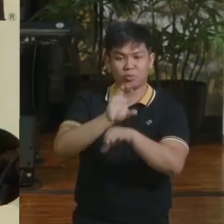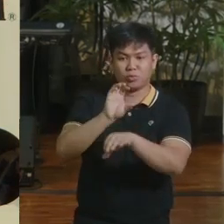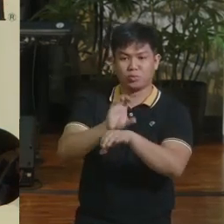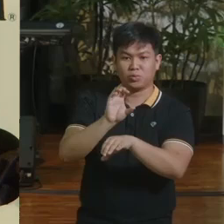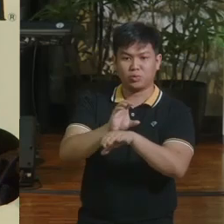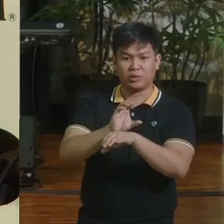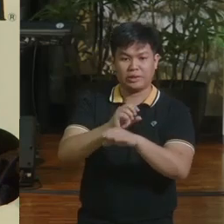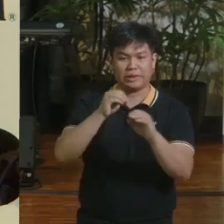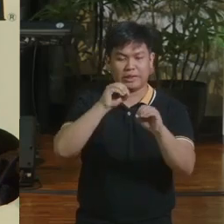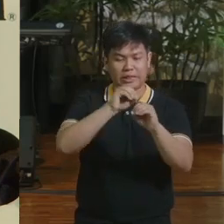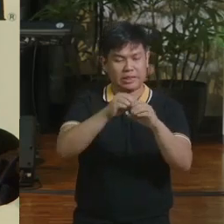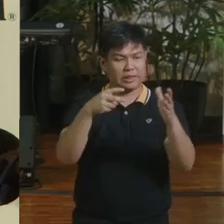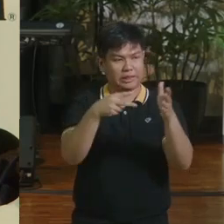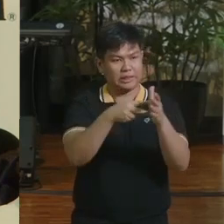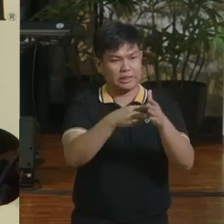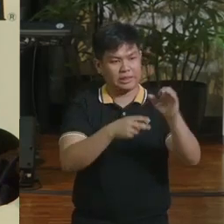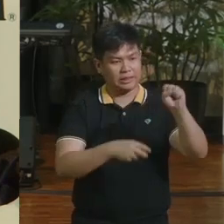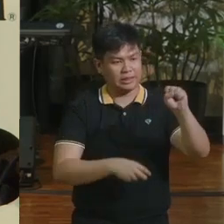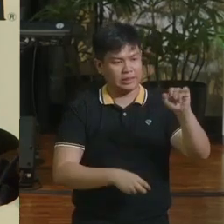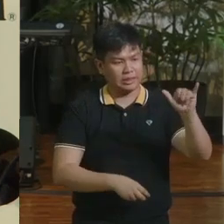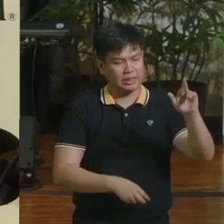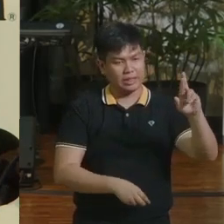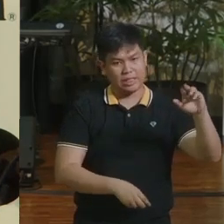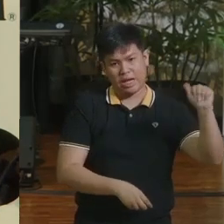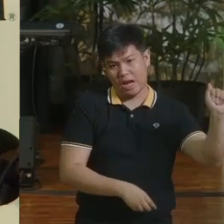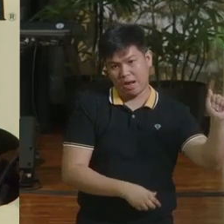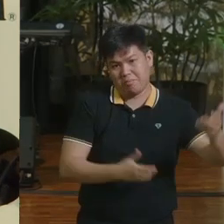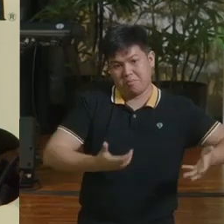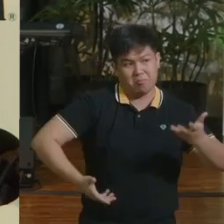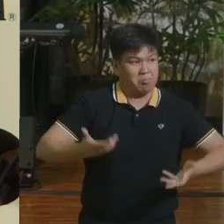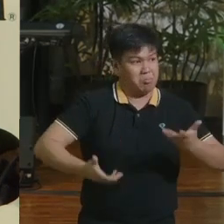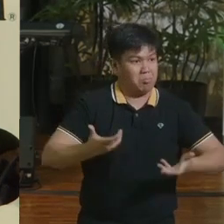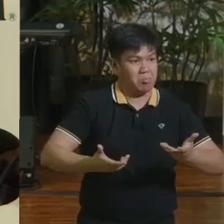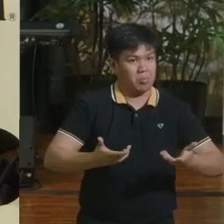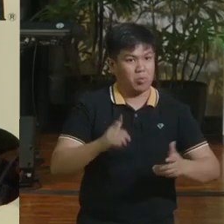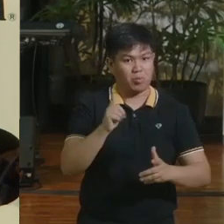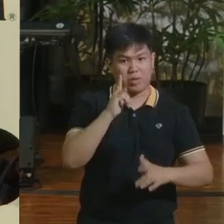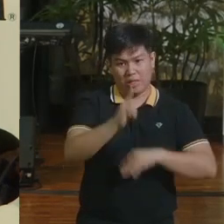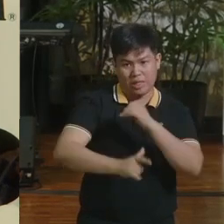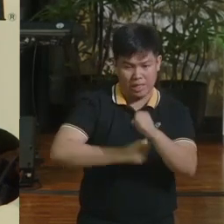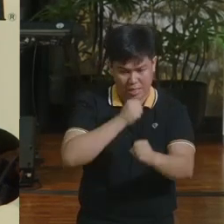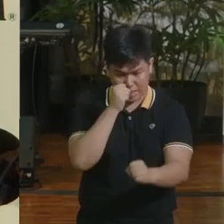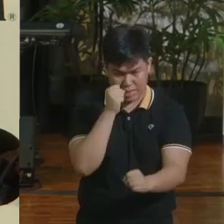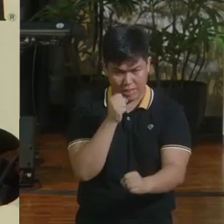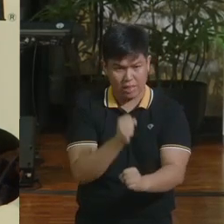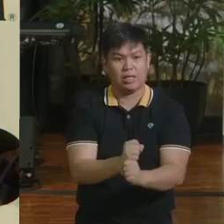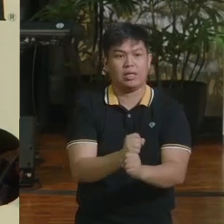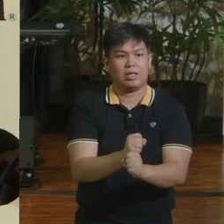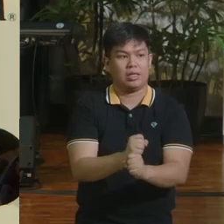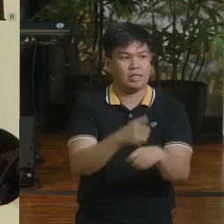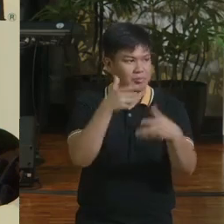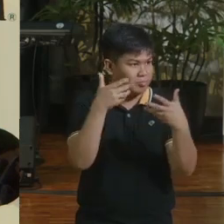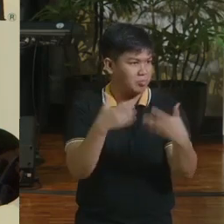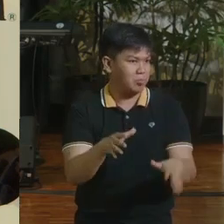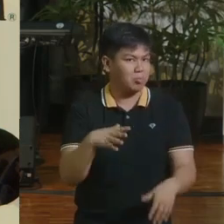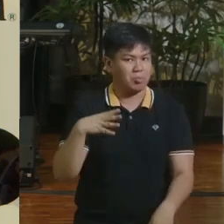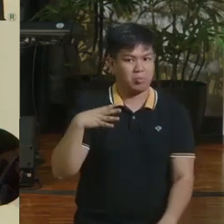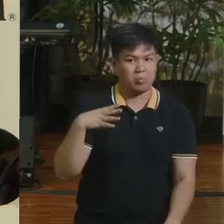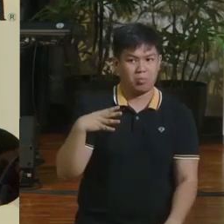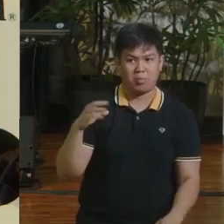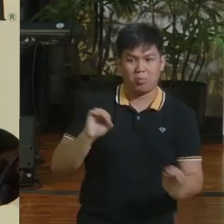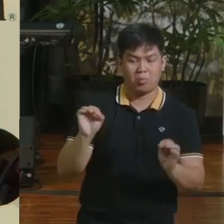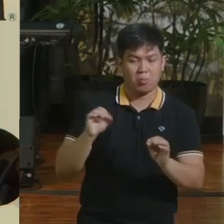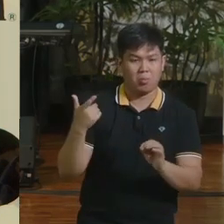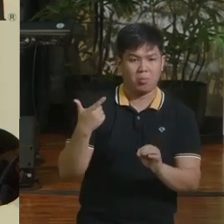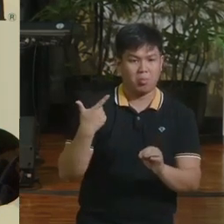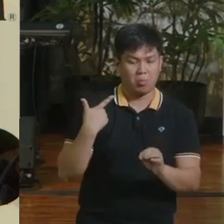church sa Syrian Antioch. At mga 20 years na ang nakalilipas mula nung